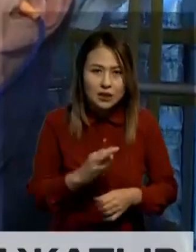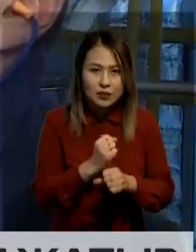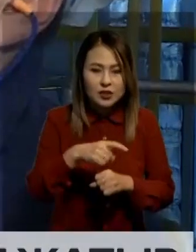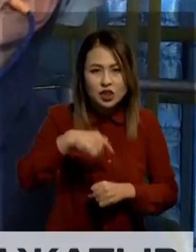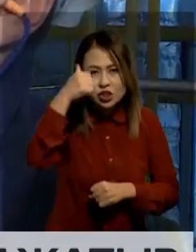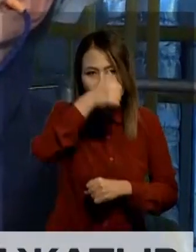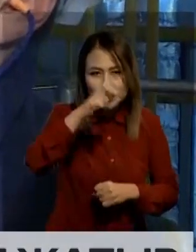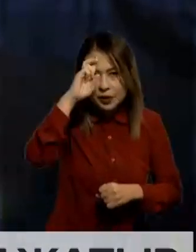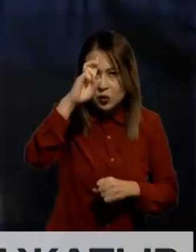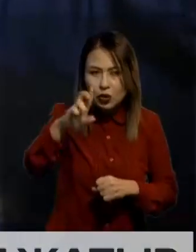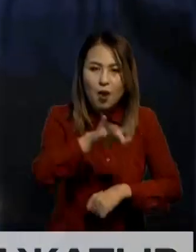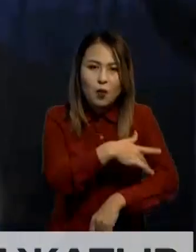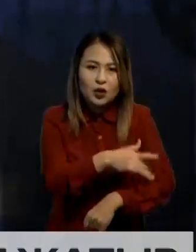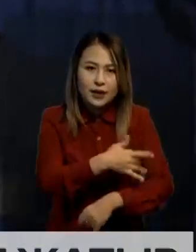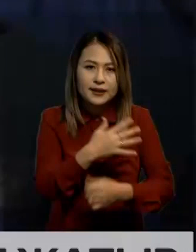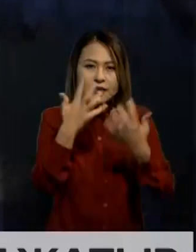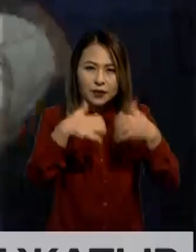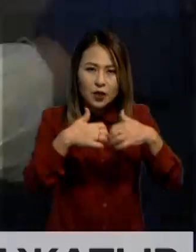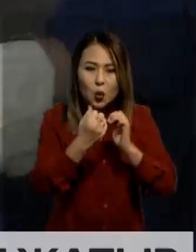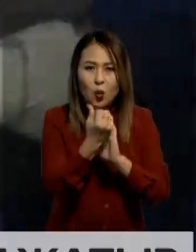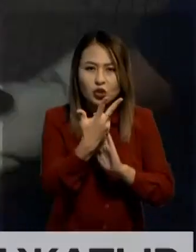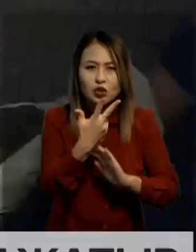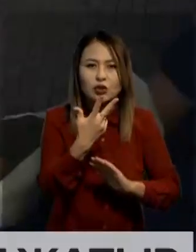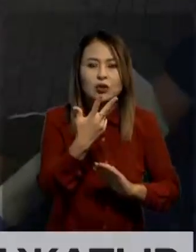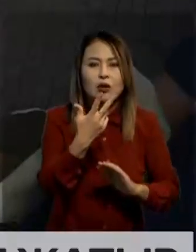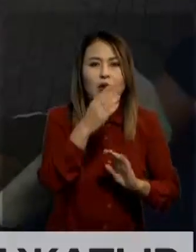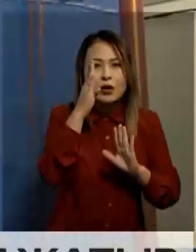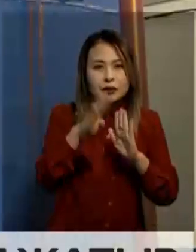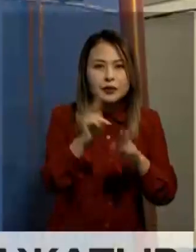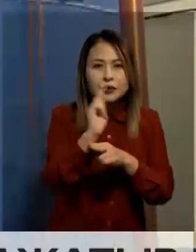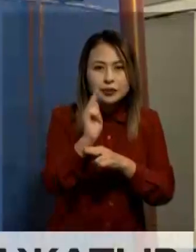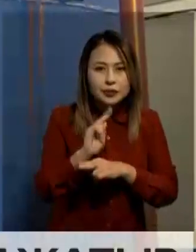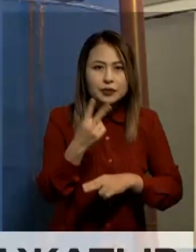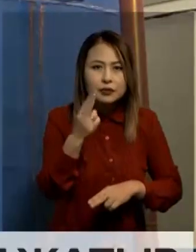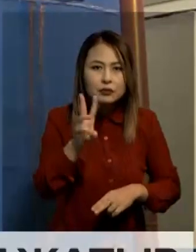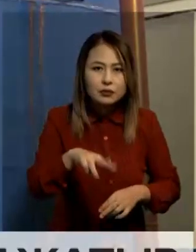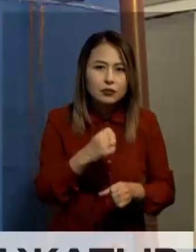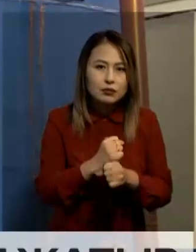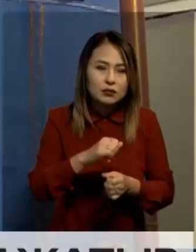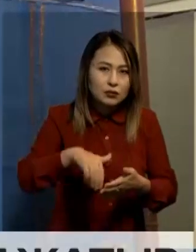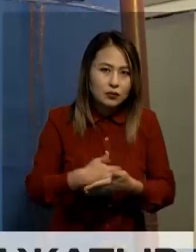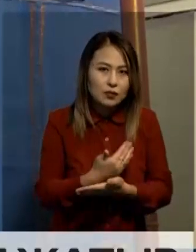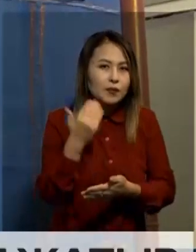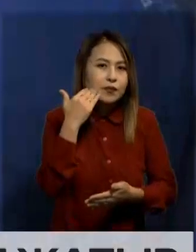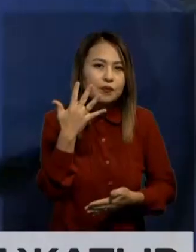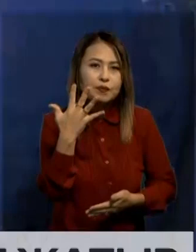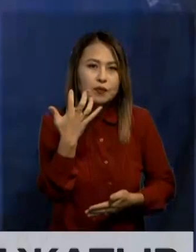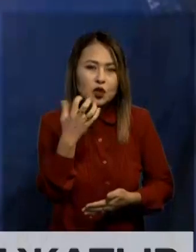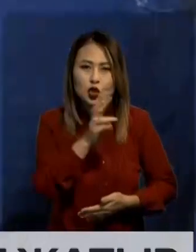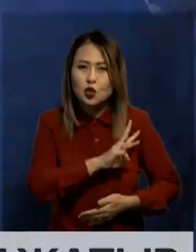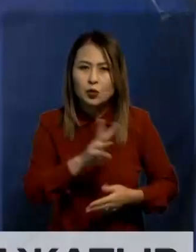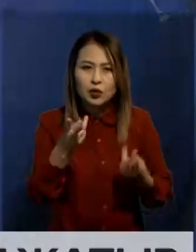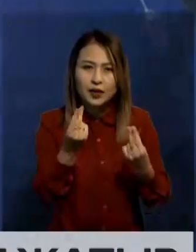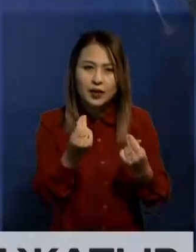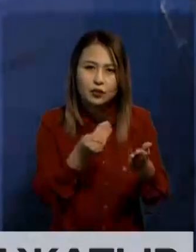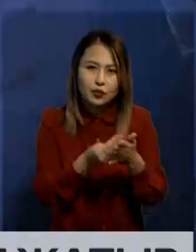Ел жергілікті бюджет және коммуналдық мекемелердің есебінен 13 қазандық жөнделіп, небәрі 2 шақырым құбыр жаңартылған. Оған шамамен